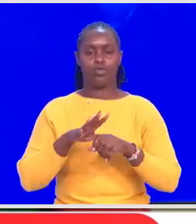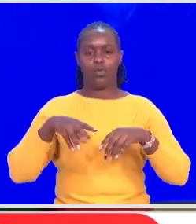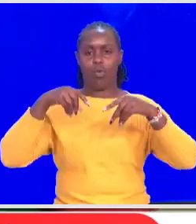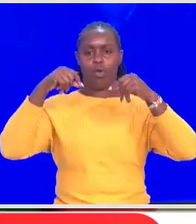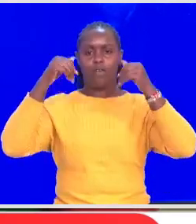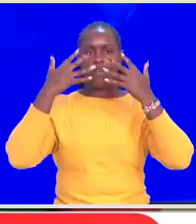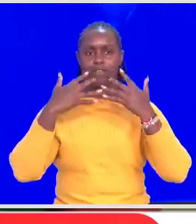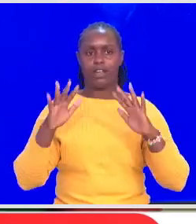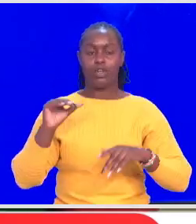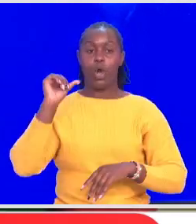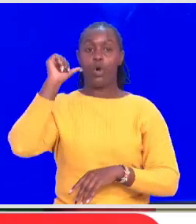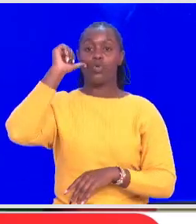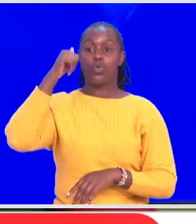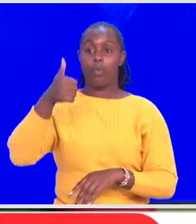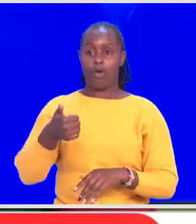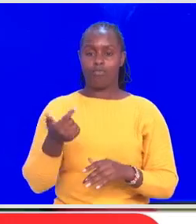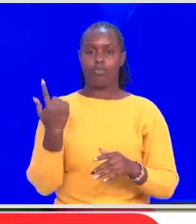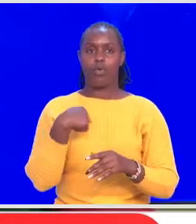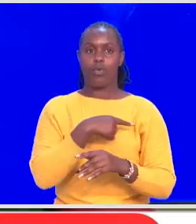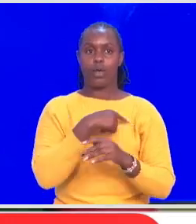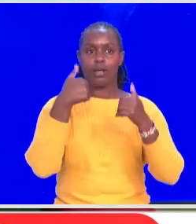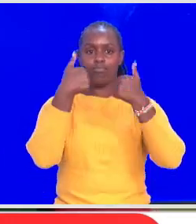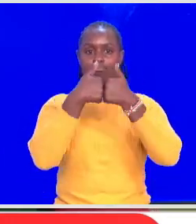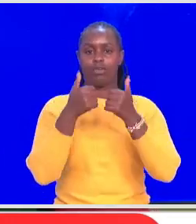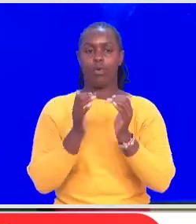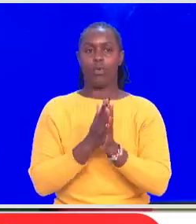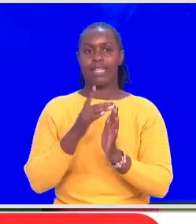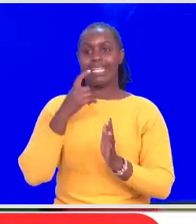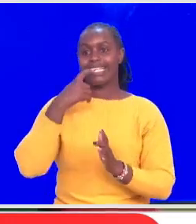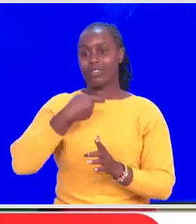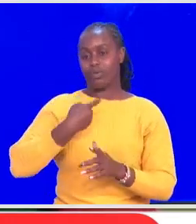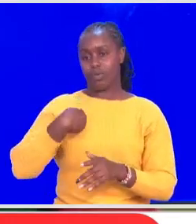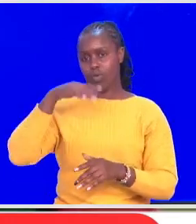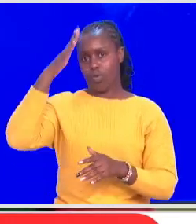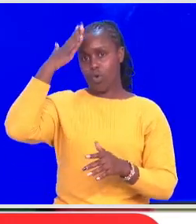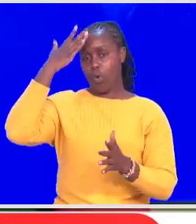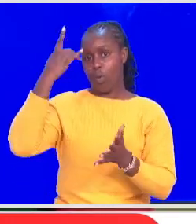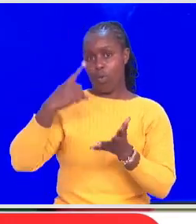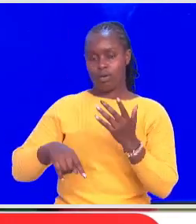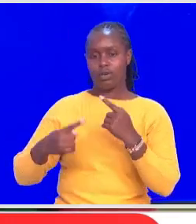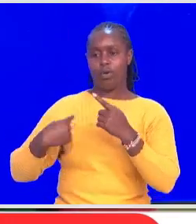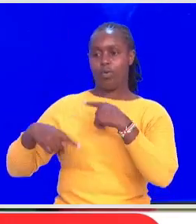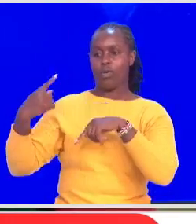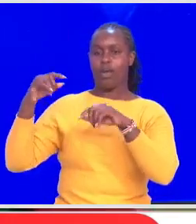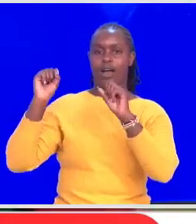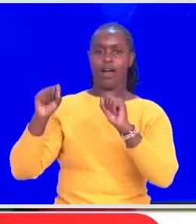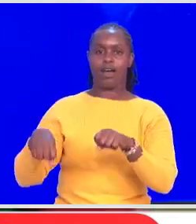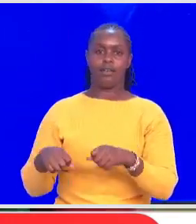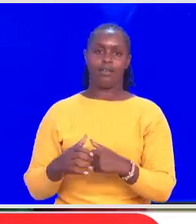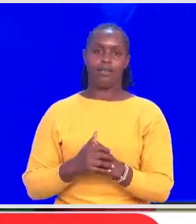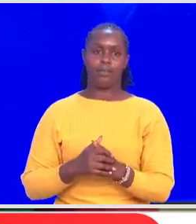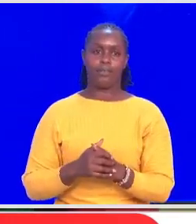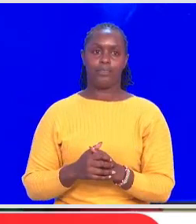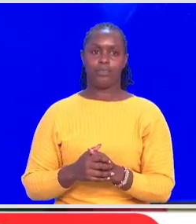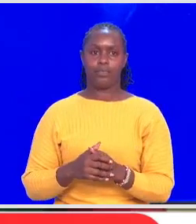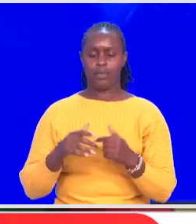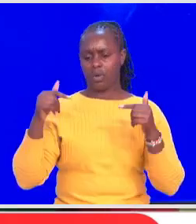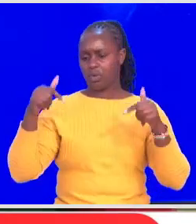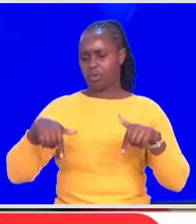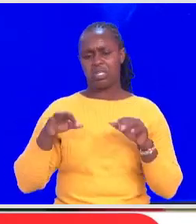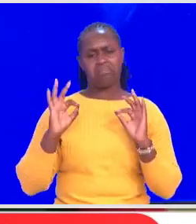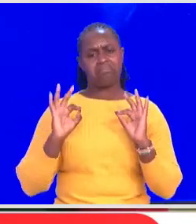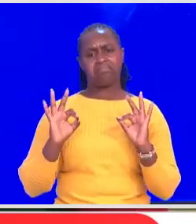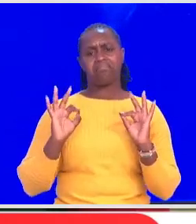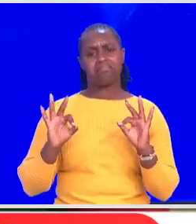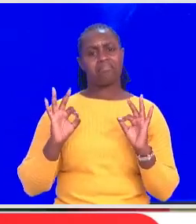So kesho tupatane na Kitui na tunajua tuko na imani tutashinda. Tutajituma kesho. Game ya leo imekuwa sawa.